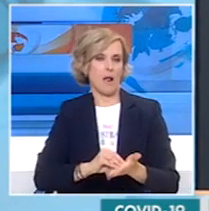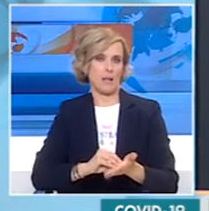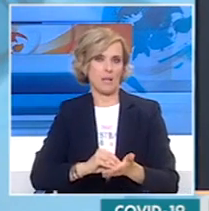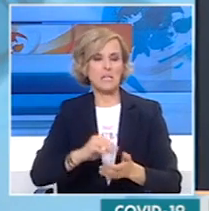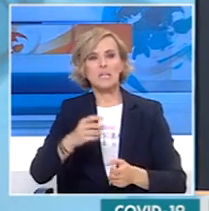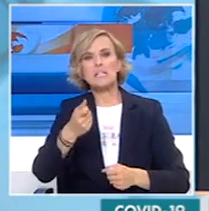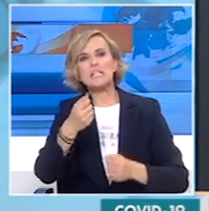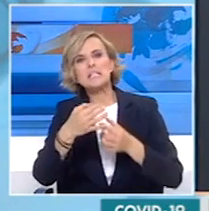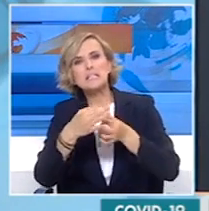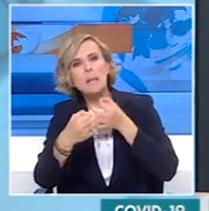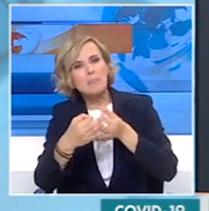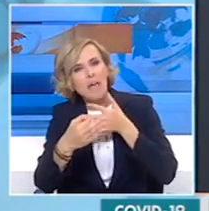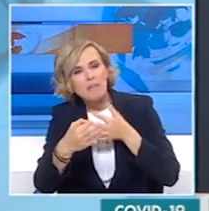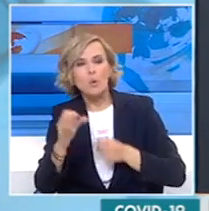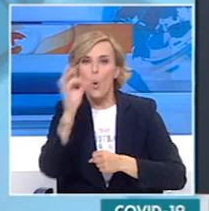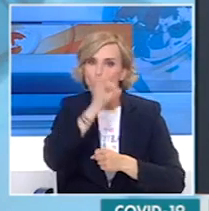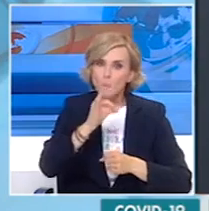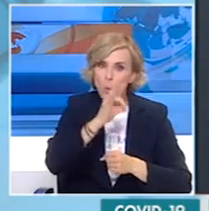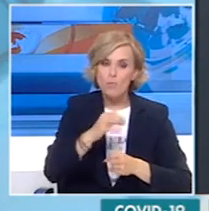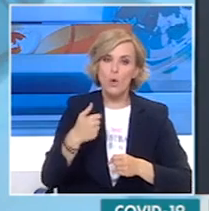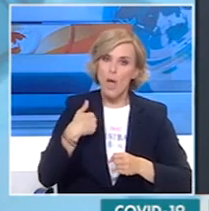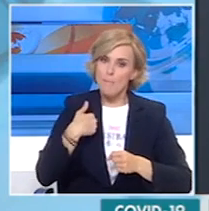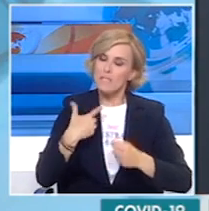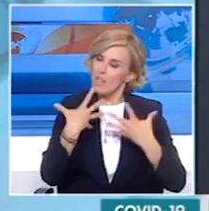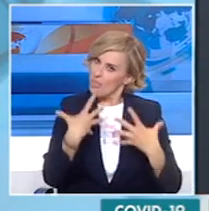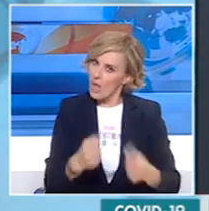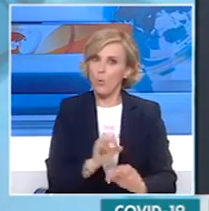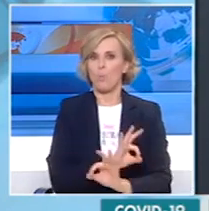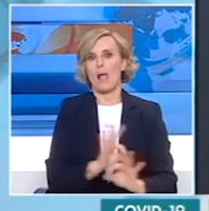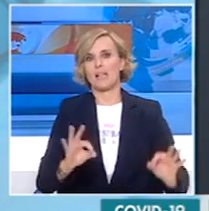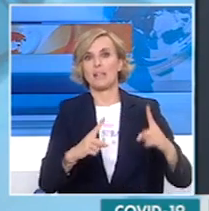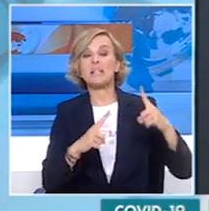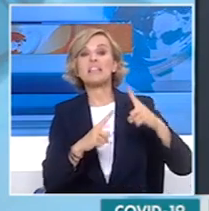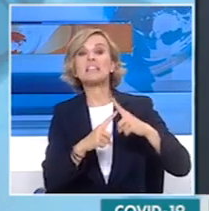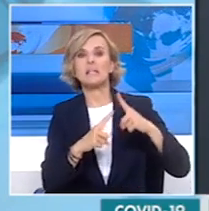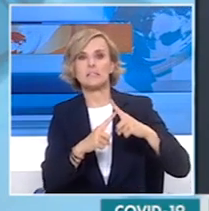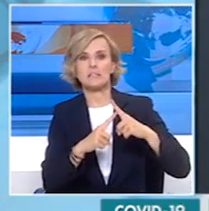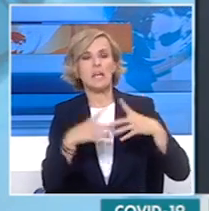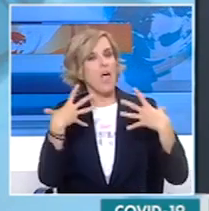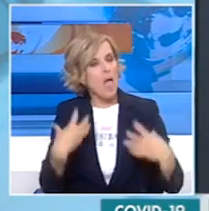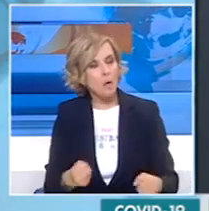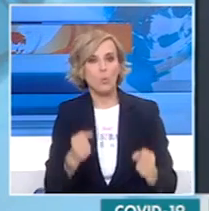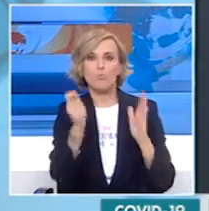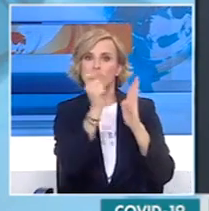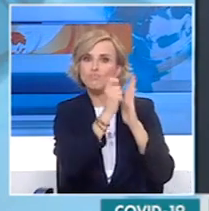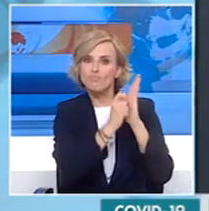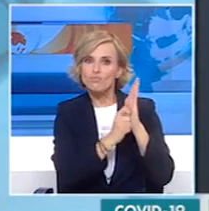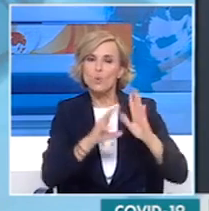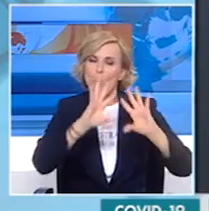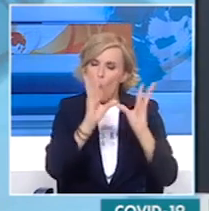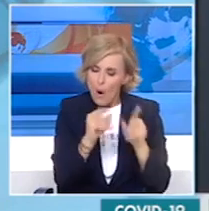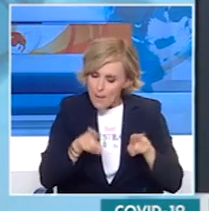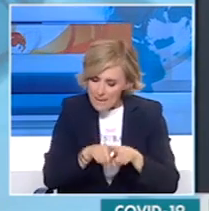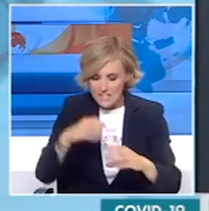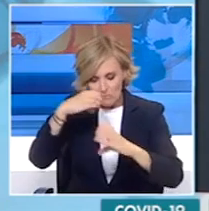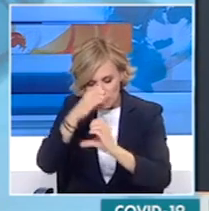λόγους επιδημιολογικής επιτήρησης και αντικατοπτρισμού του τι συμβαίνει στην κοινότητα, παράλληλα με τον μοριακό διαγνωστικό